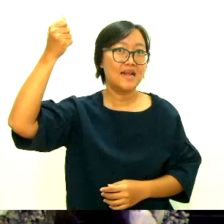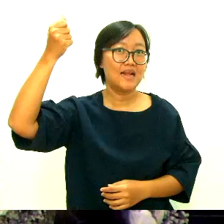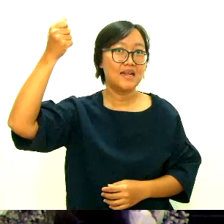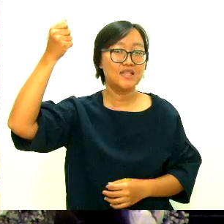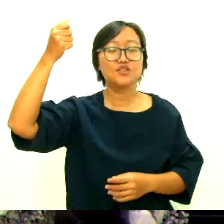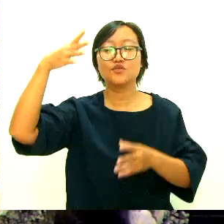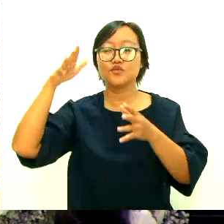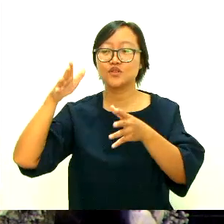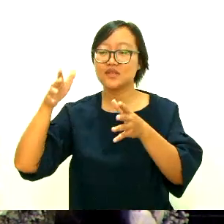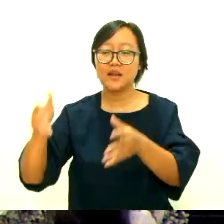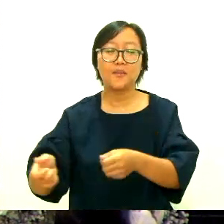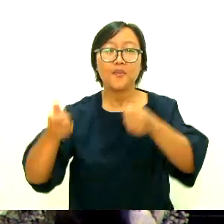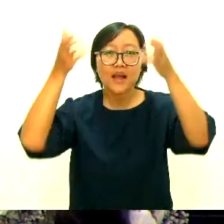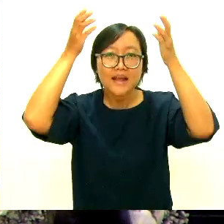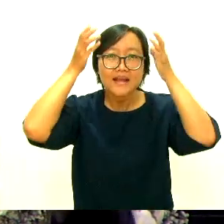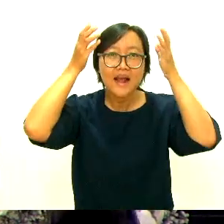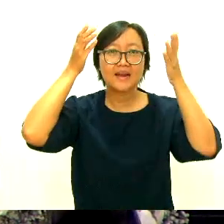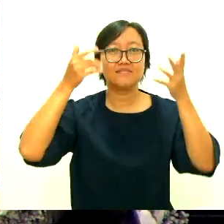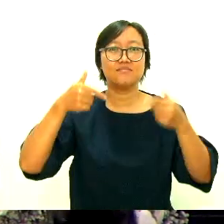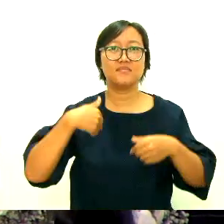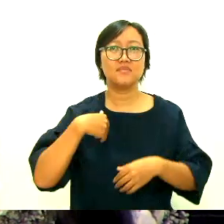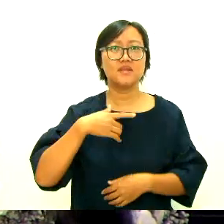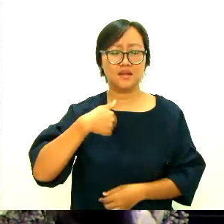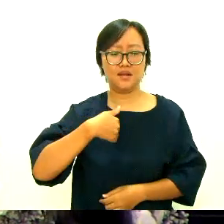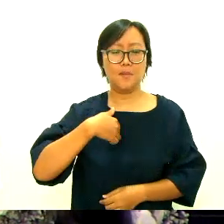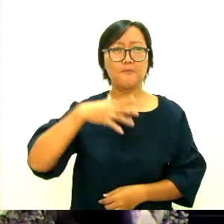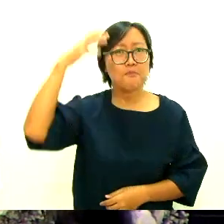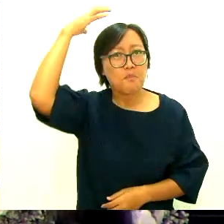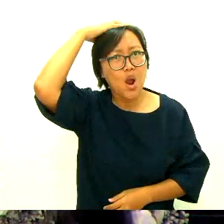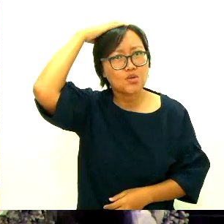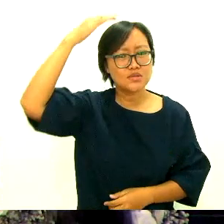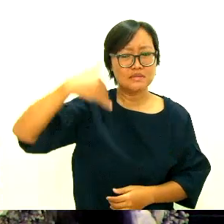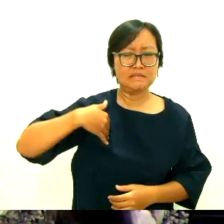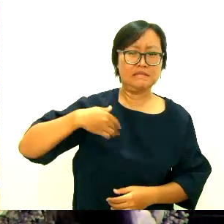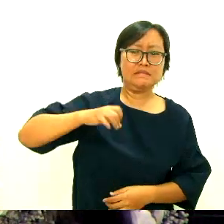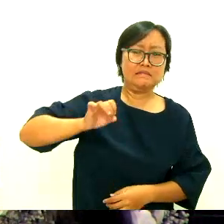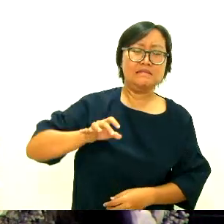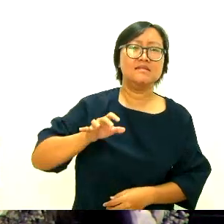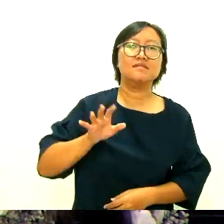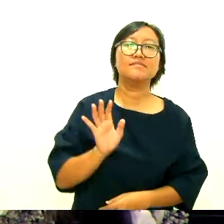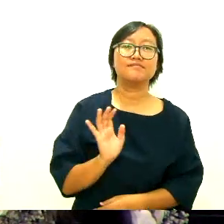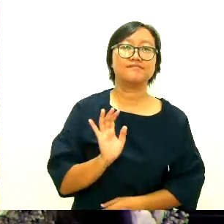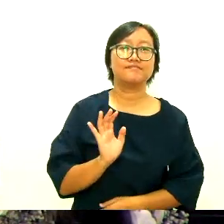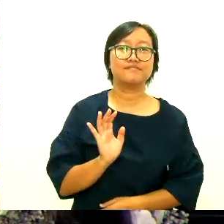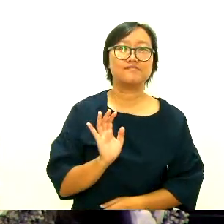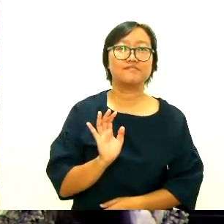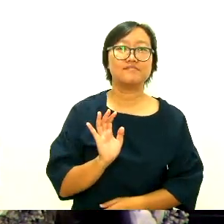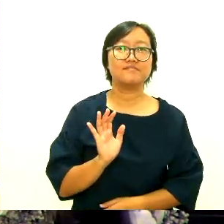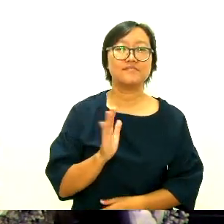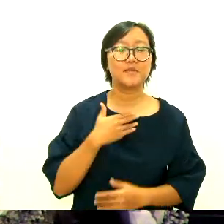jadi tidak merasa ada terganggu kehormatannya walaupun dalam acara-acara